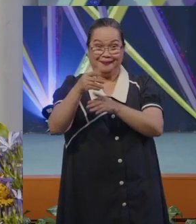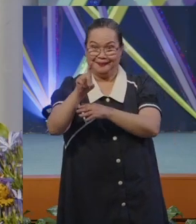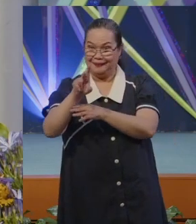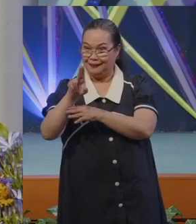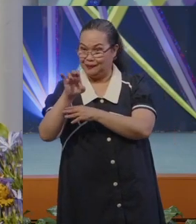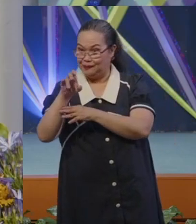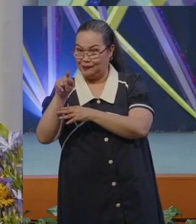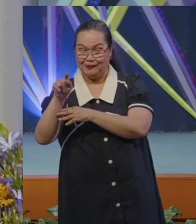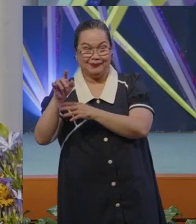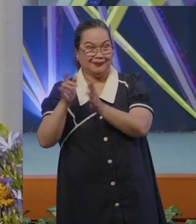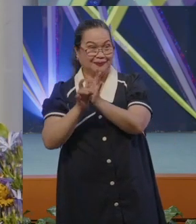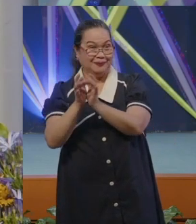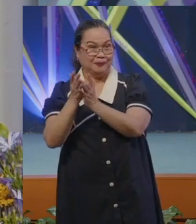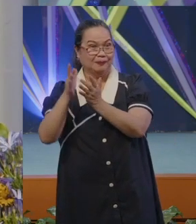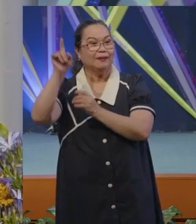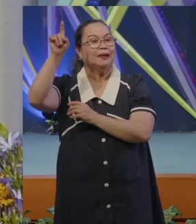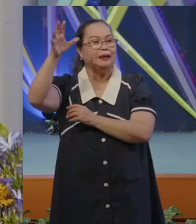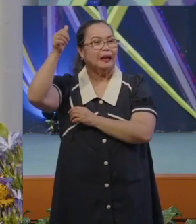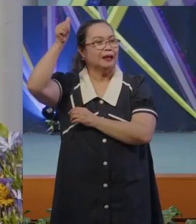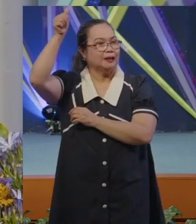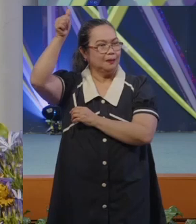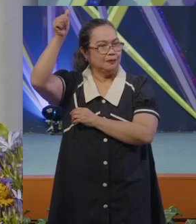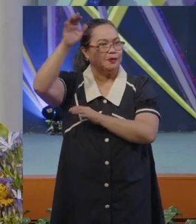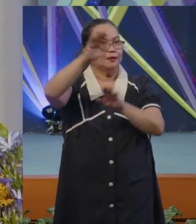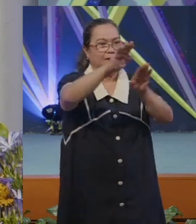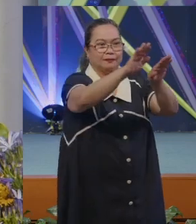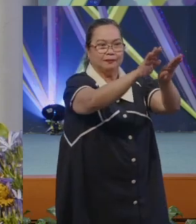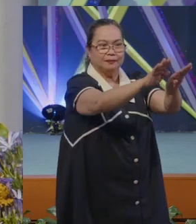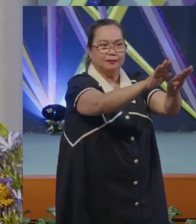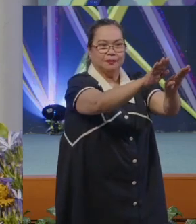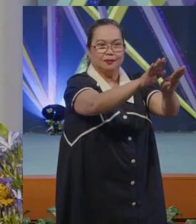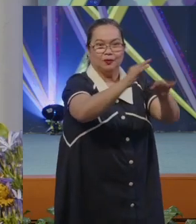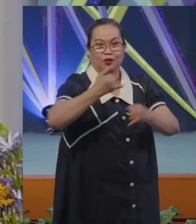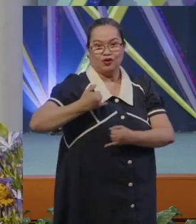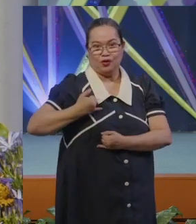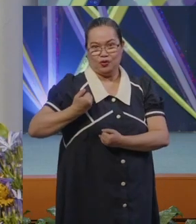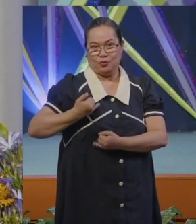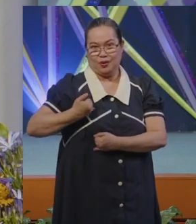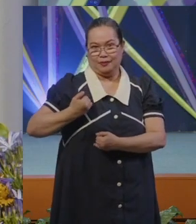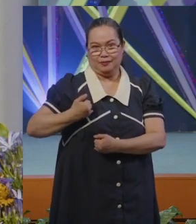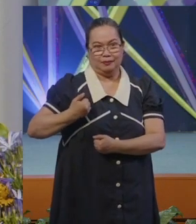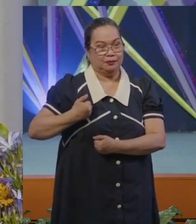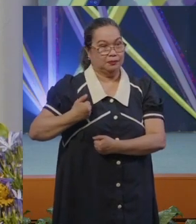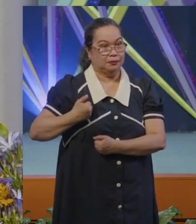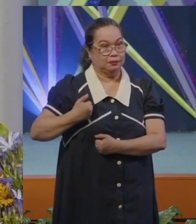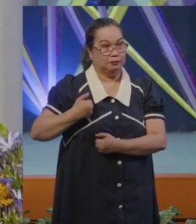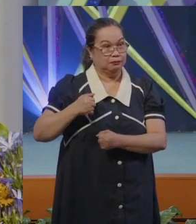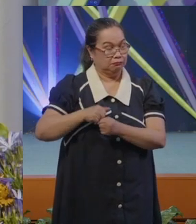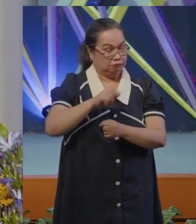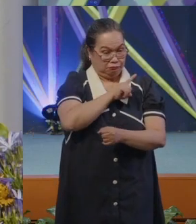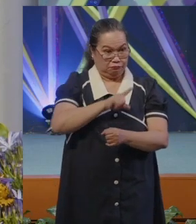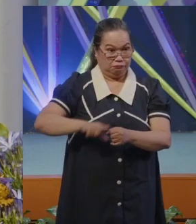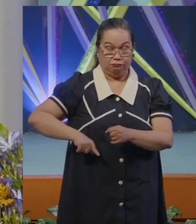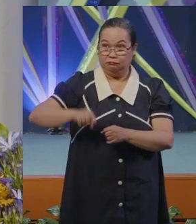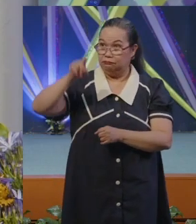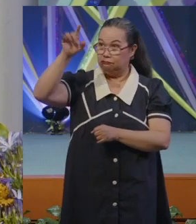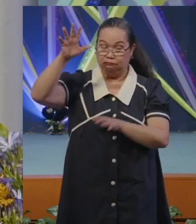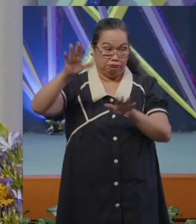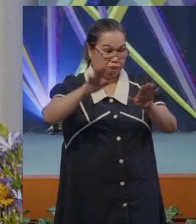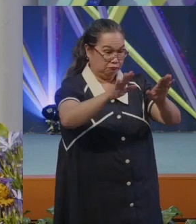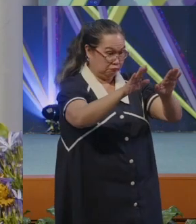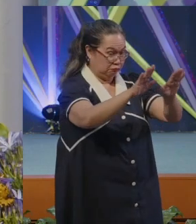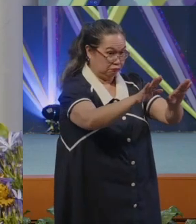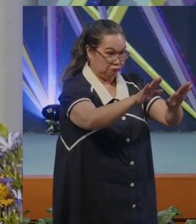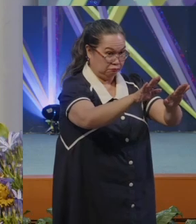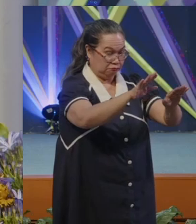31:23, ang Diyos mismo ang nag-commission sa kanya. Ang sabi doon, and the Lord commissioned Joshua the son